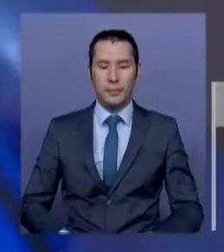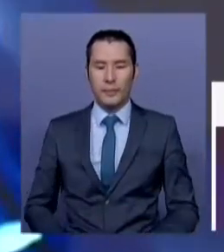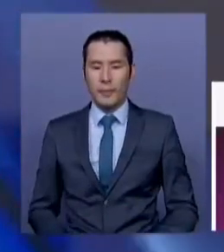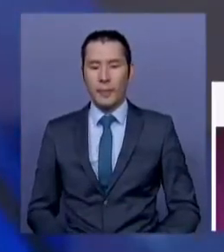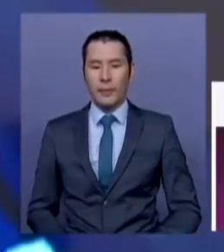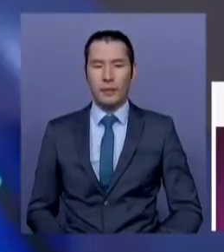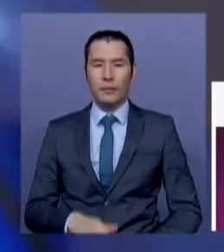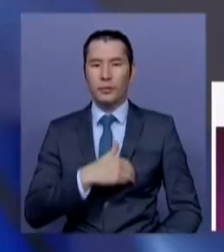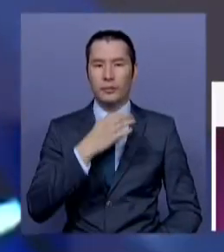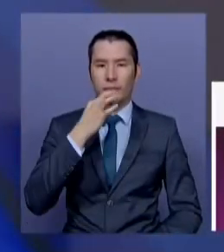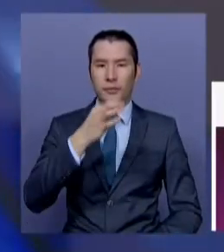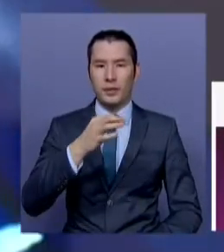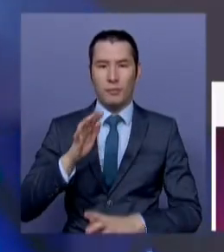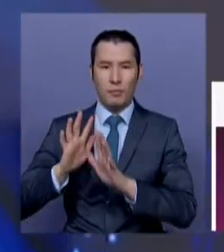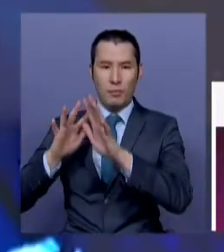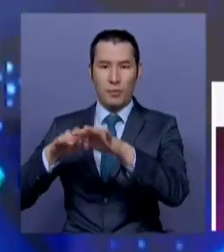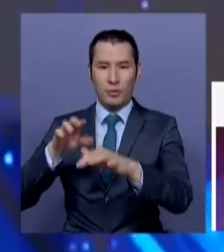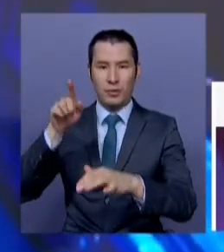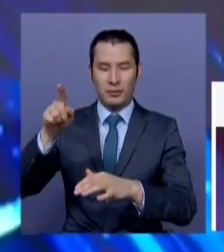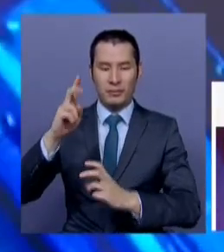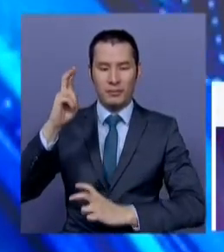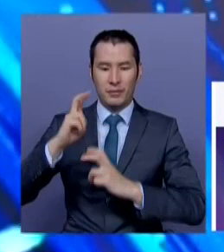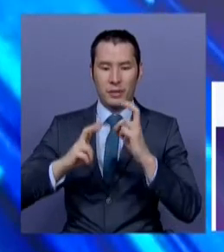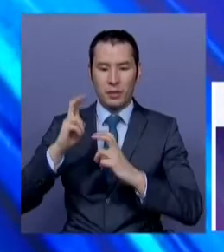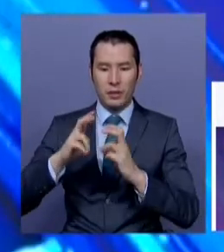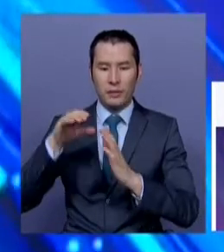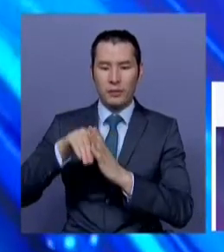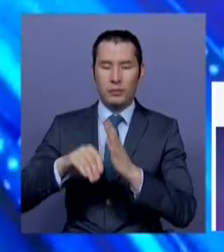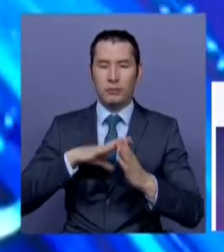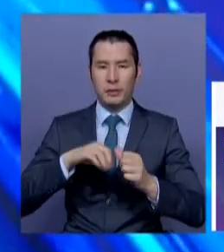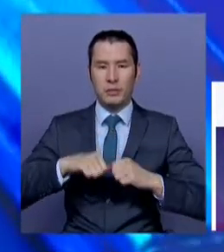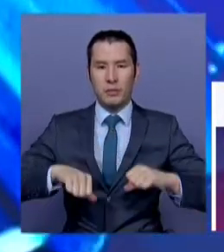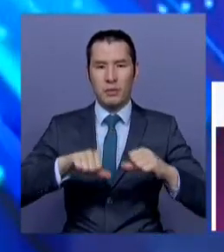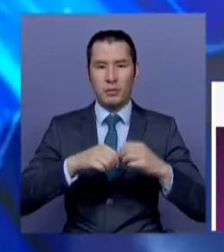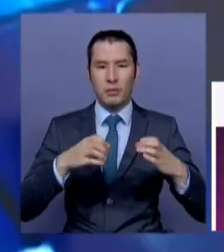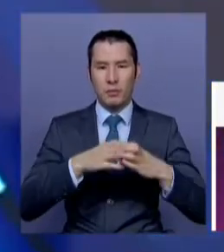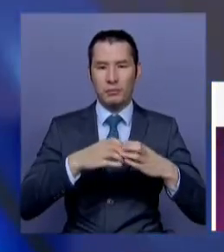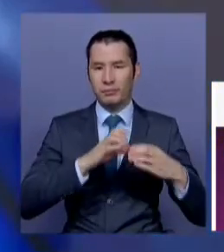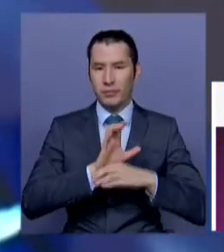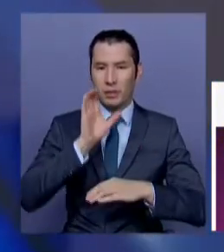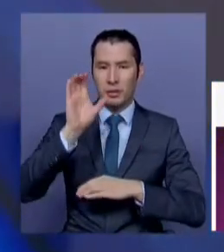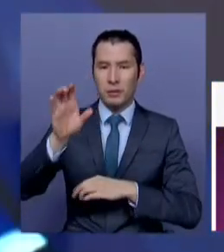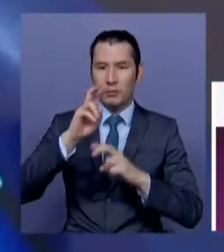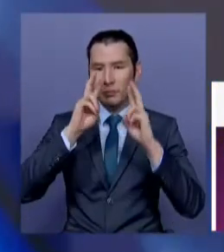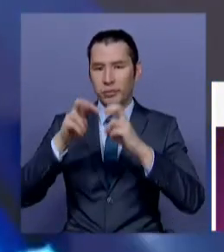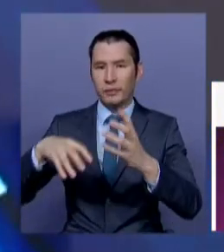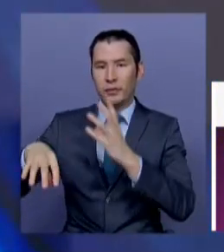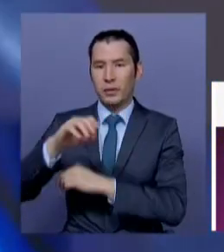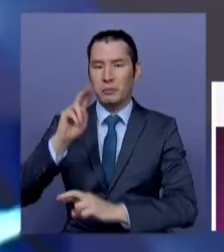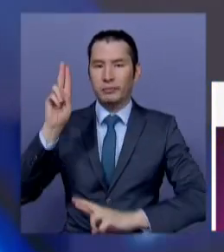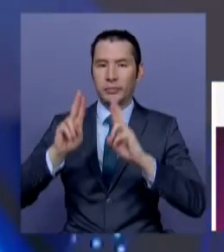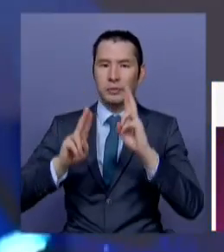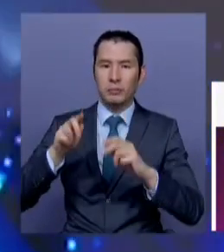Теңіз кен орнында жұқтырғандардың өсуін ескере отырып, Атырау облысына үкіметтік комиссия жіберілді. Оның нәтижесінде жұмыс жүргізу жоспары қабылданды.